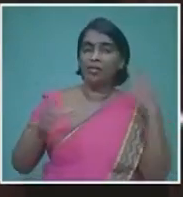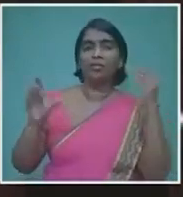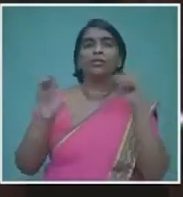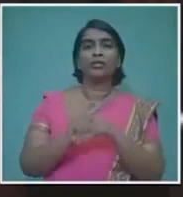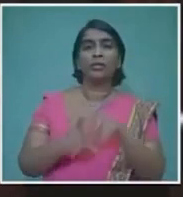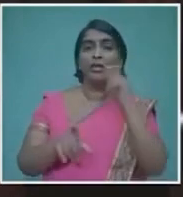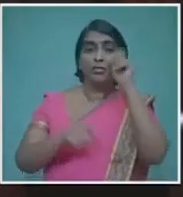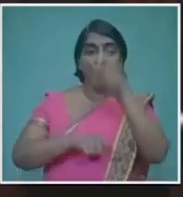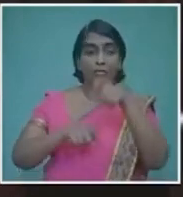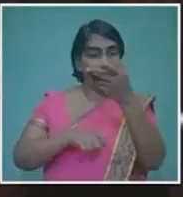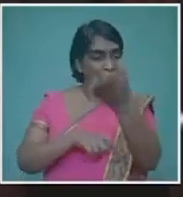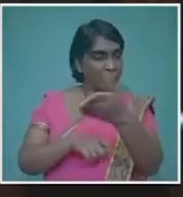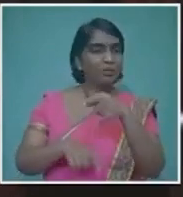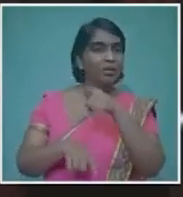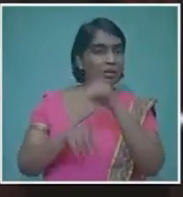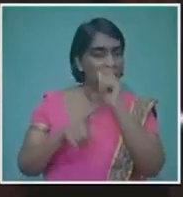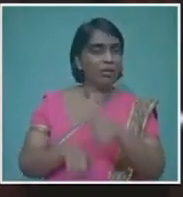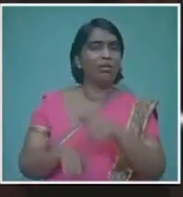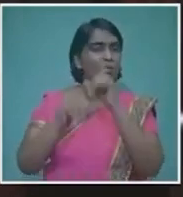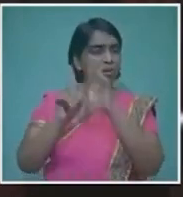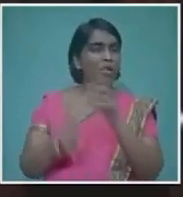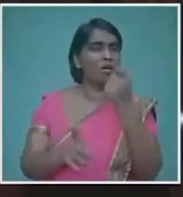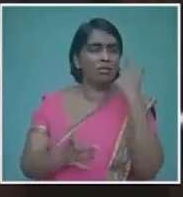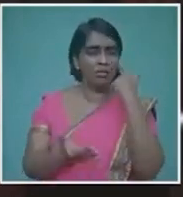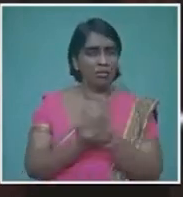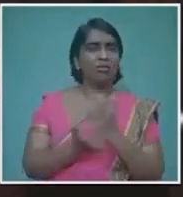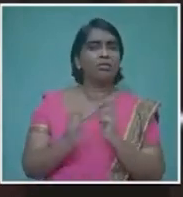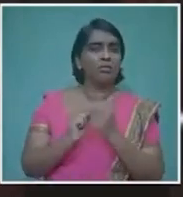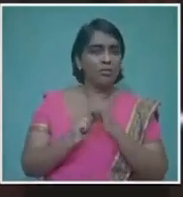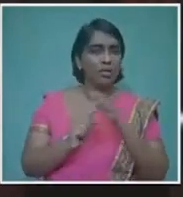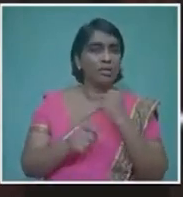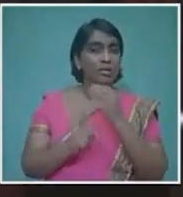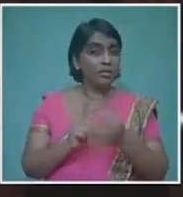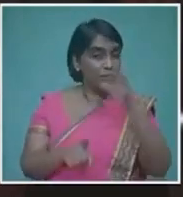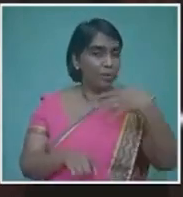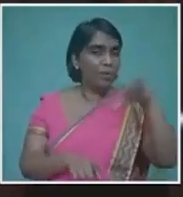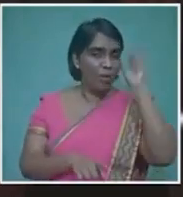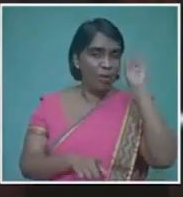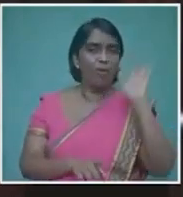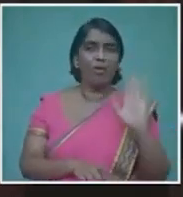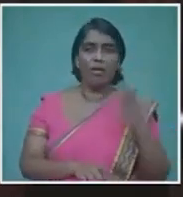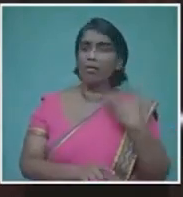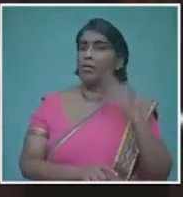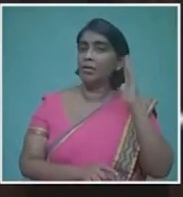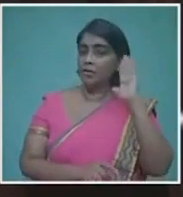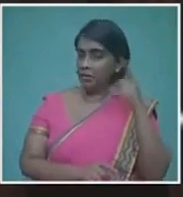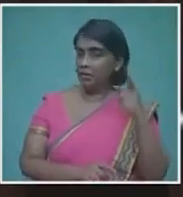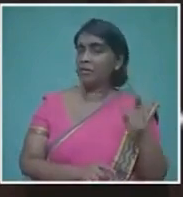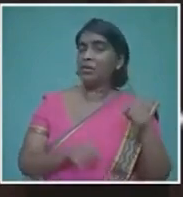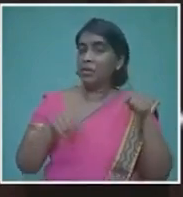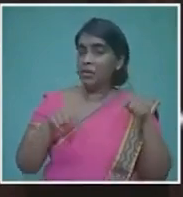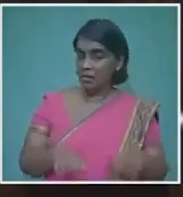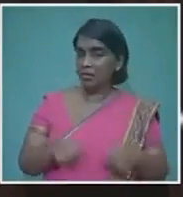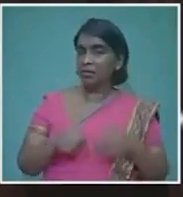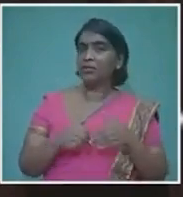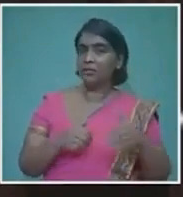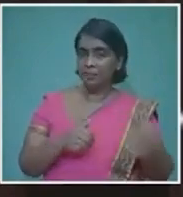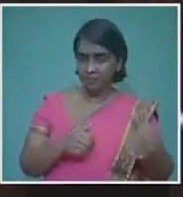මේ මිනිස්සුන්ටත් මේ ආර්ථික ප්‍රශ්නේ හැමම තියෙනවා කියන එක ජනාධිපතිතුමා දැනගන්න ඕනේ. ඒතර විශේෂයෙන්ම අද